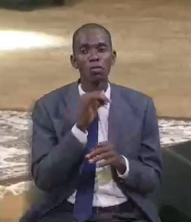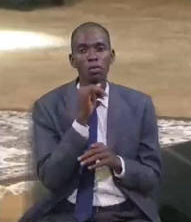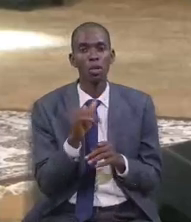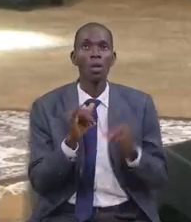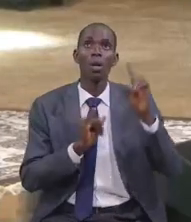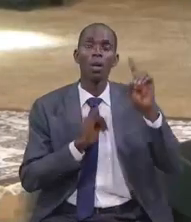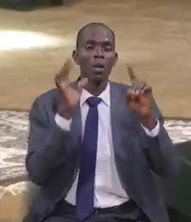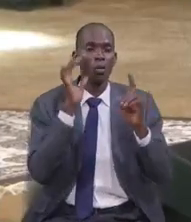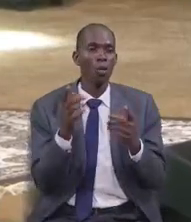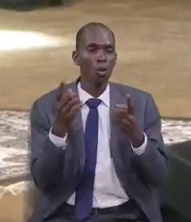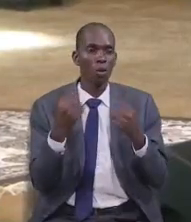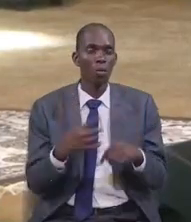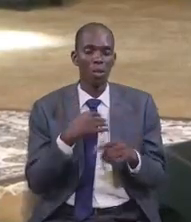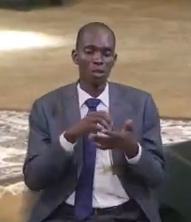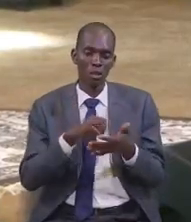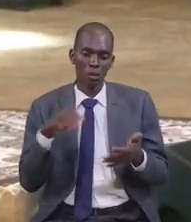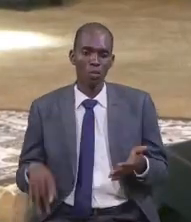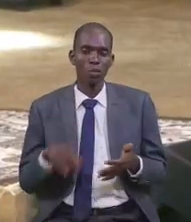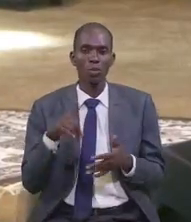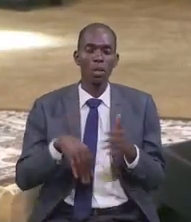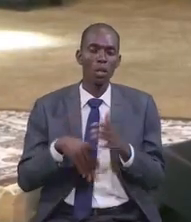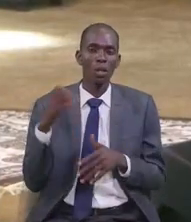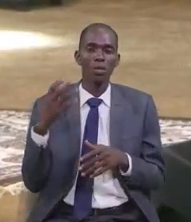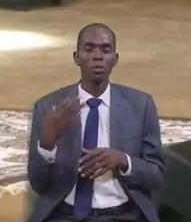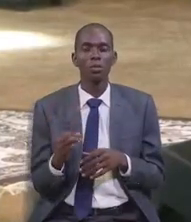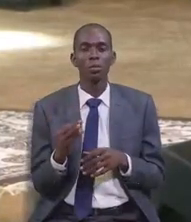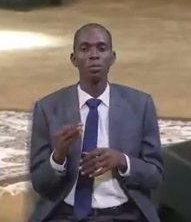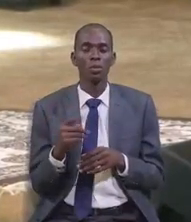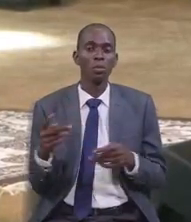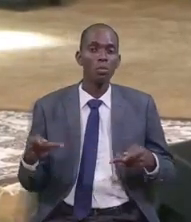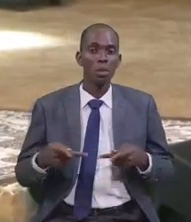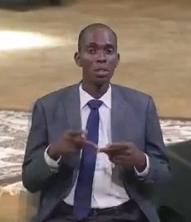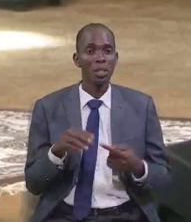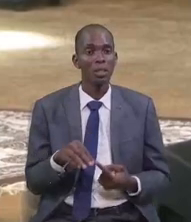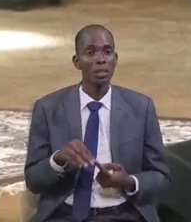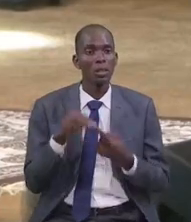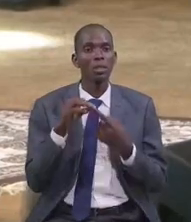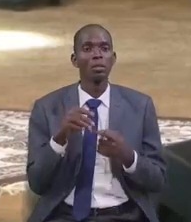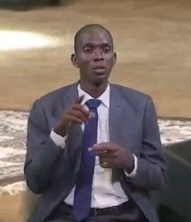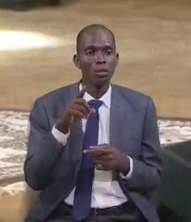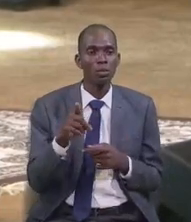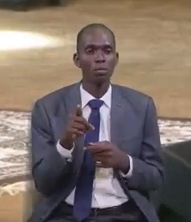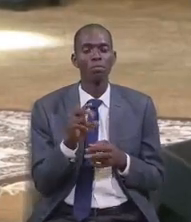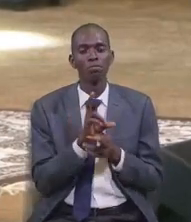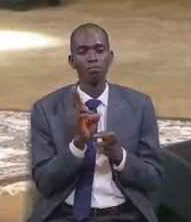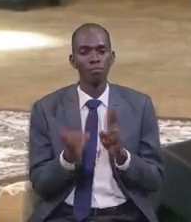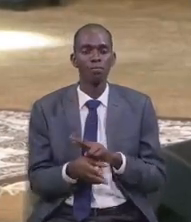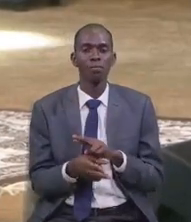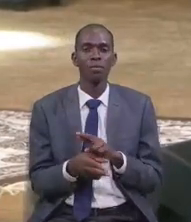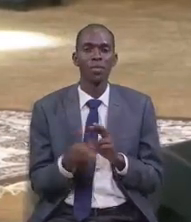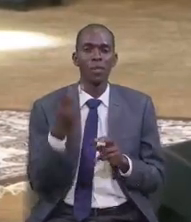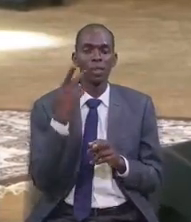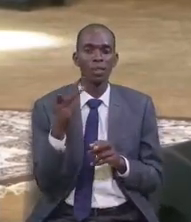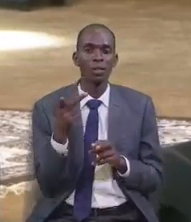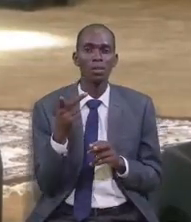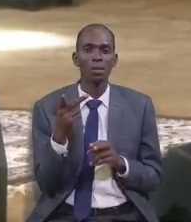ôter le chandelier de sa place. À moins que tu ne te repentes. Voyons la